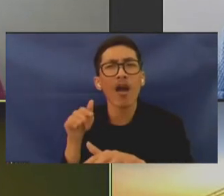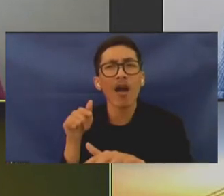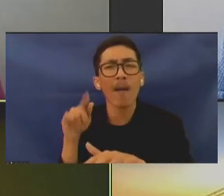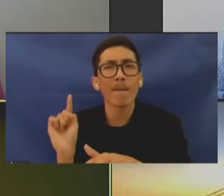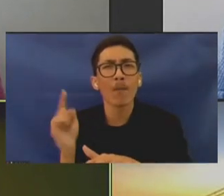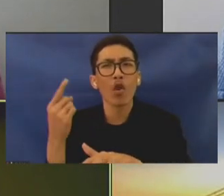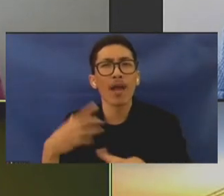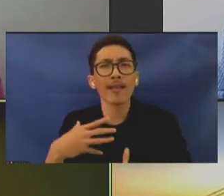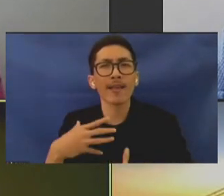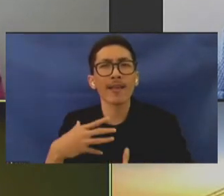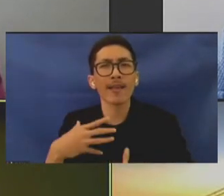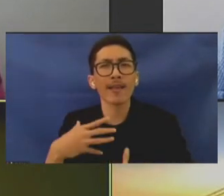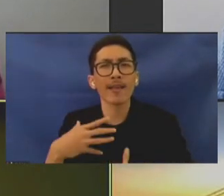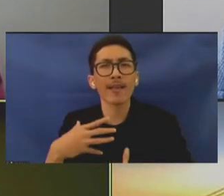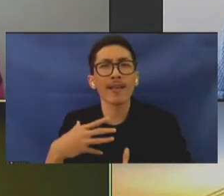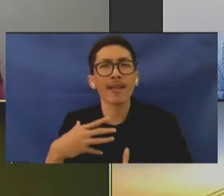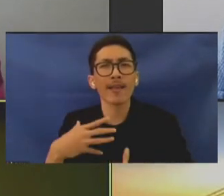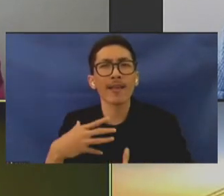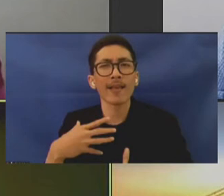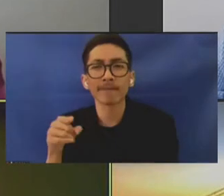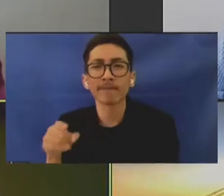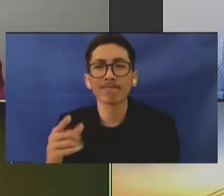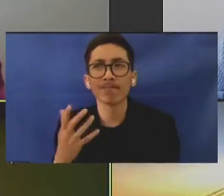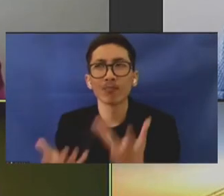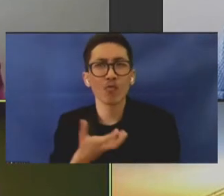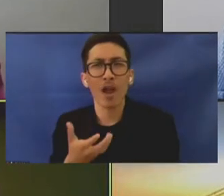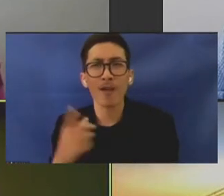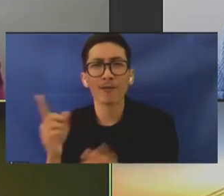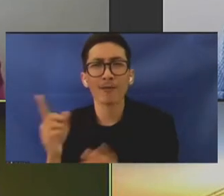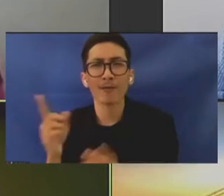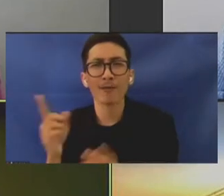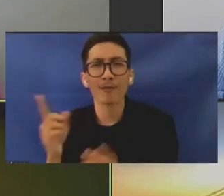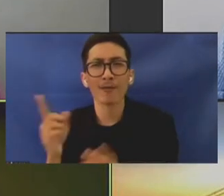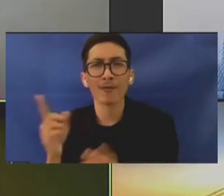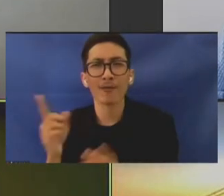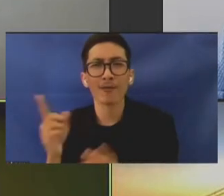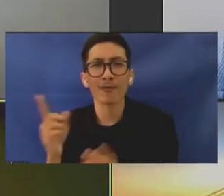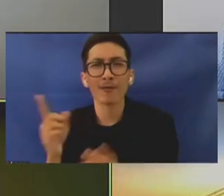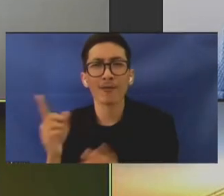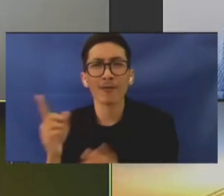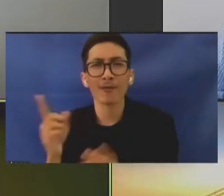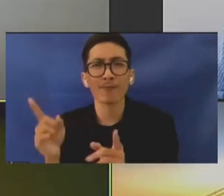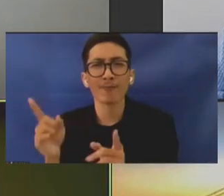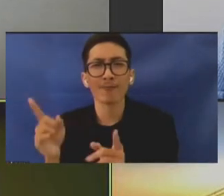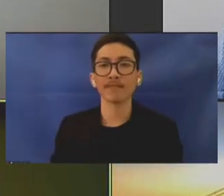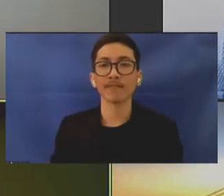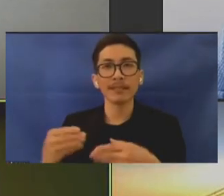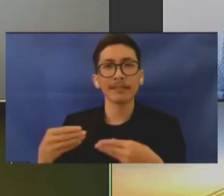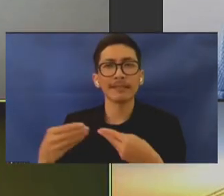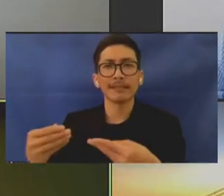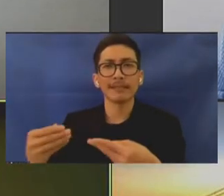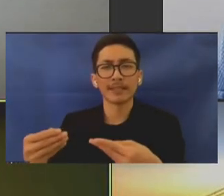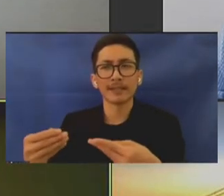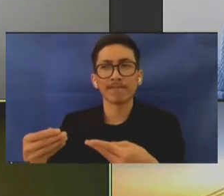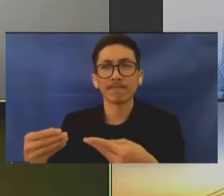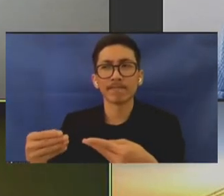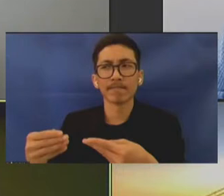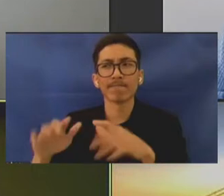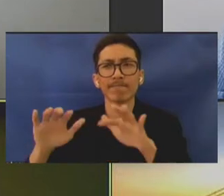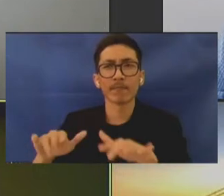sepertinya ada minat ke musik gitu kan. Kemudian saat kita punya keyboard, nah Balqis bisa dia suka gitu